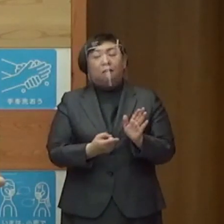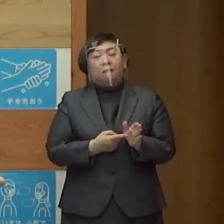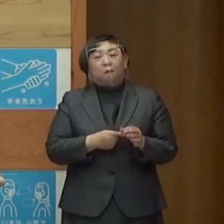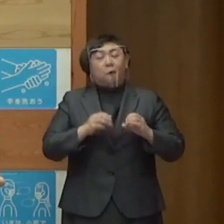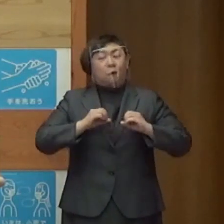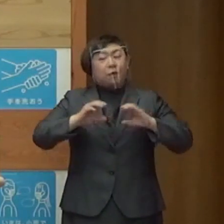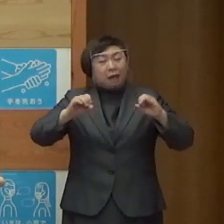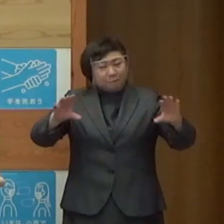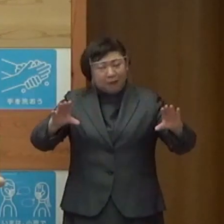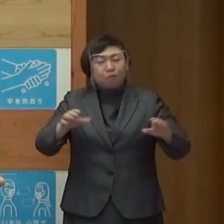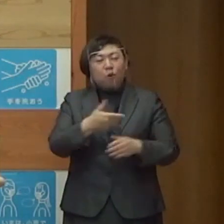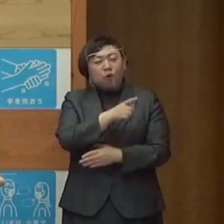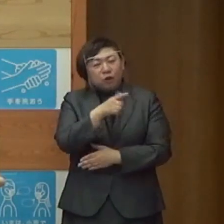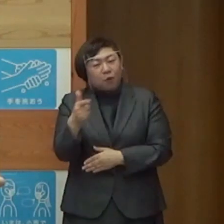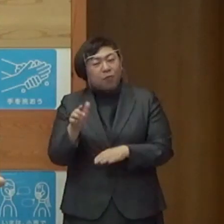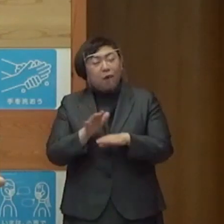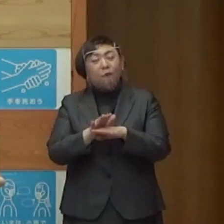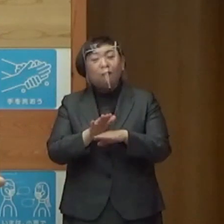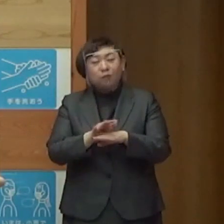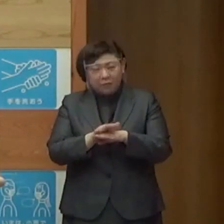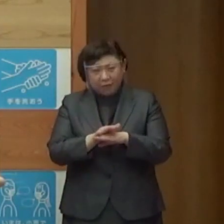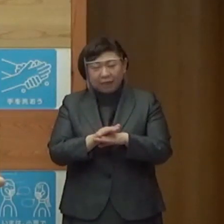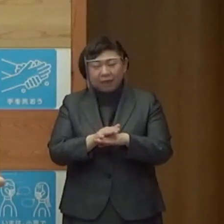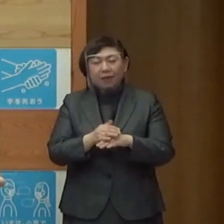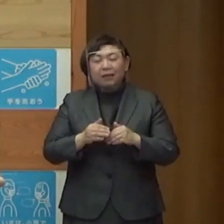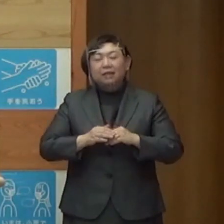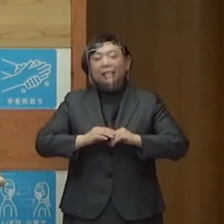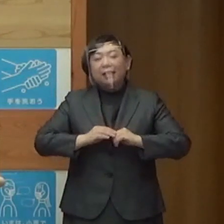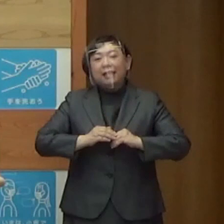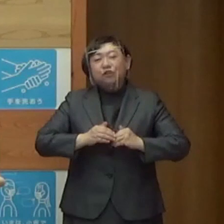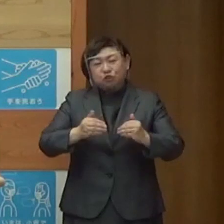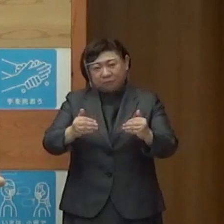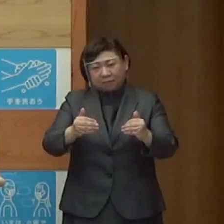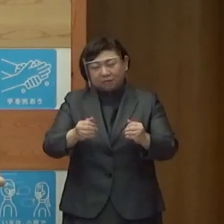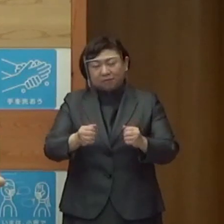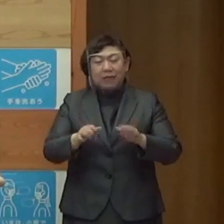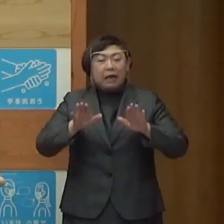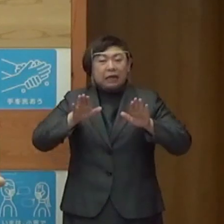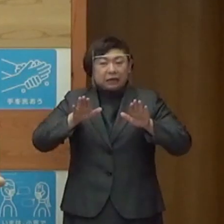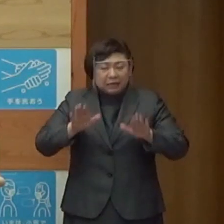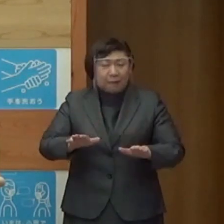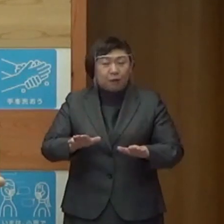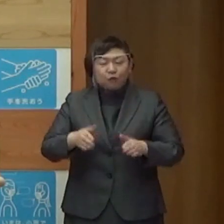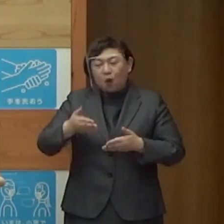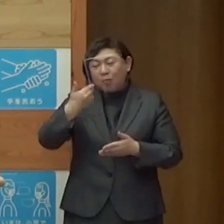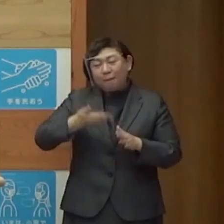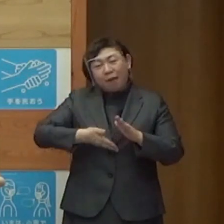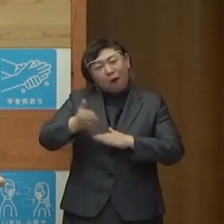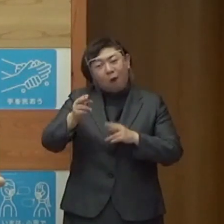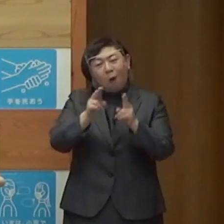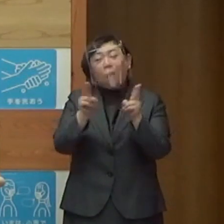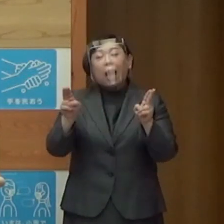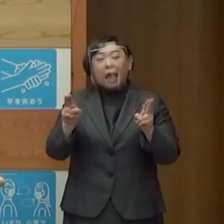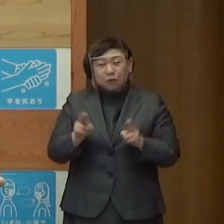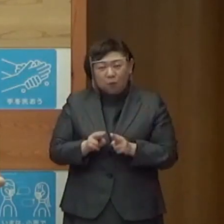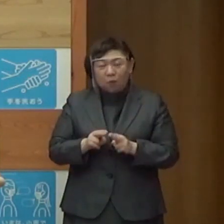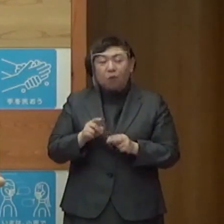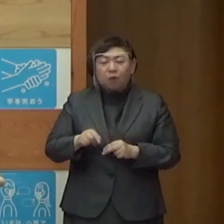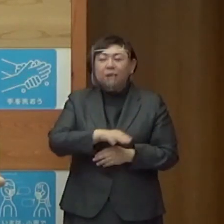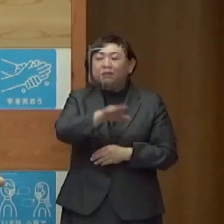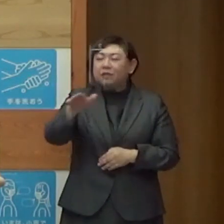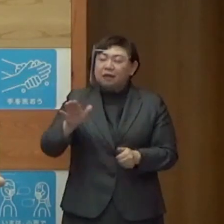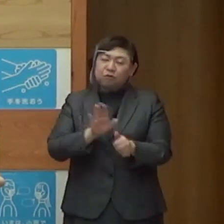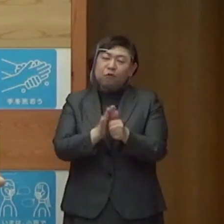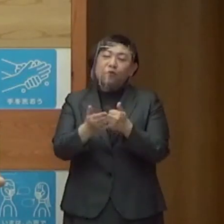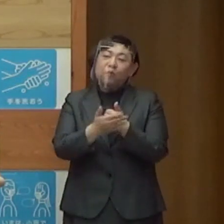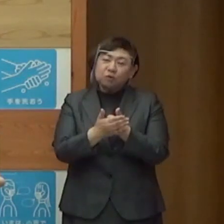ーン、まあ、これをさまざまな形で展開をして、今こそ食べよう北海道ということで、皆さんと協力をしてこの